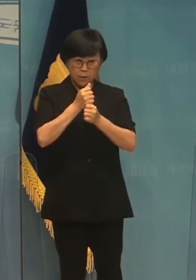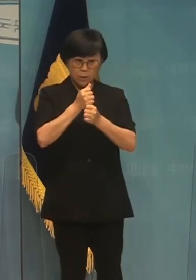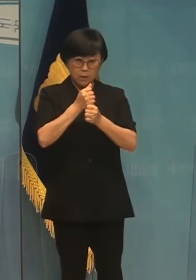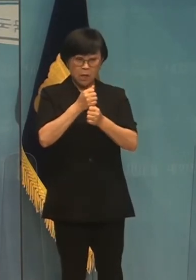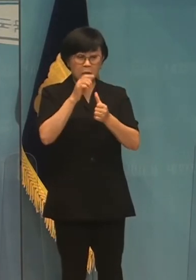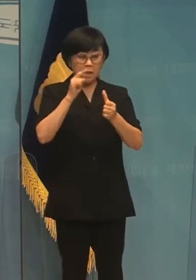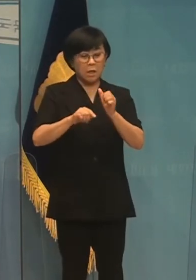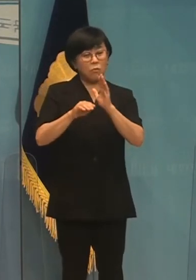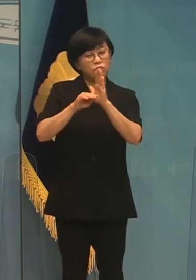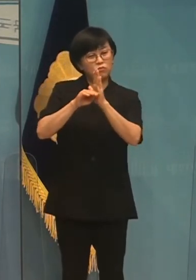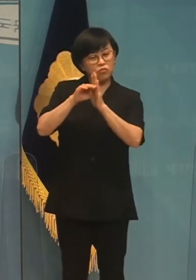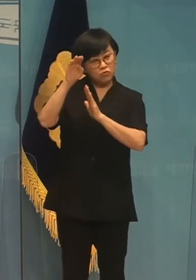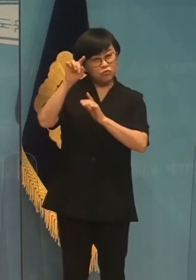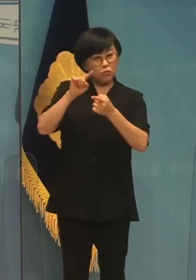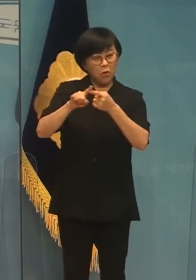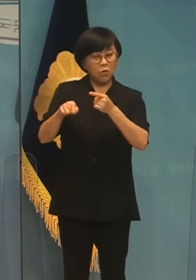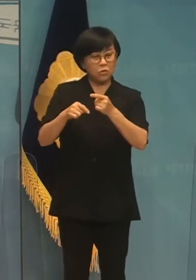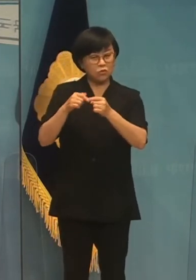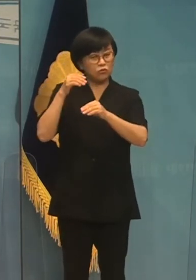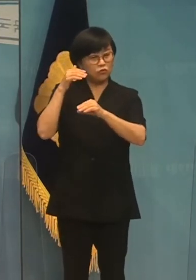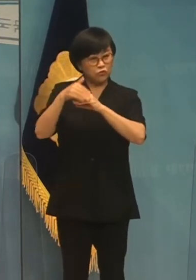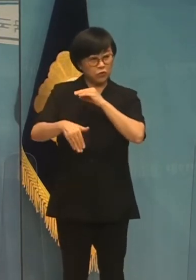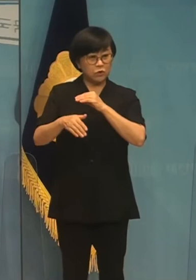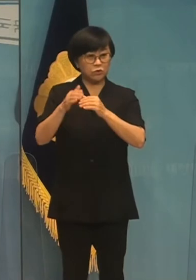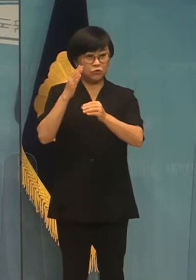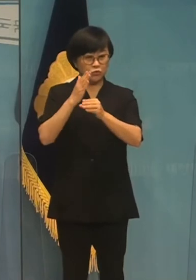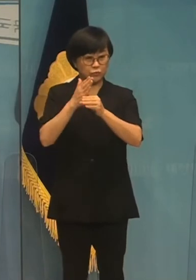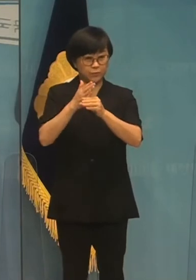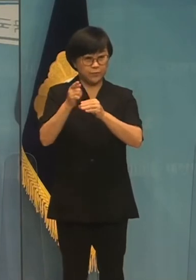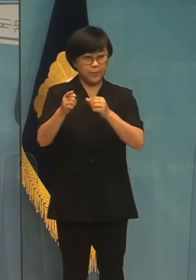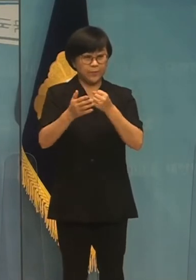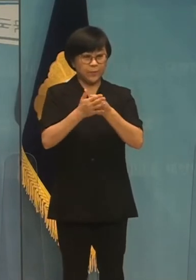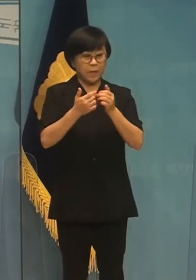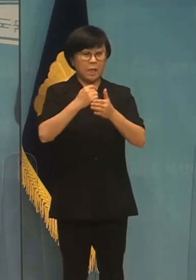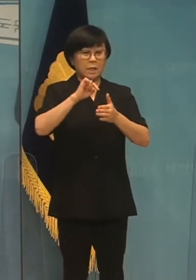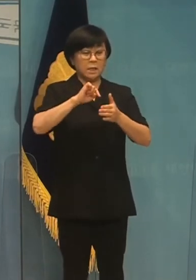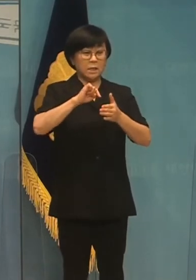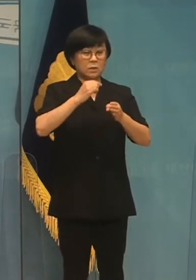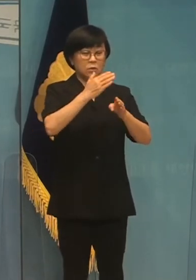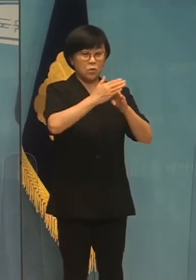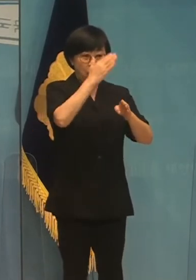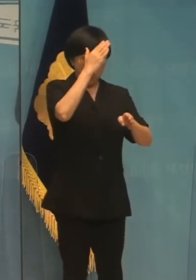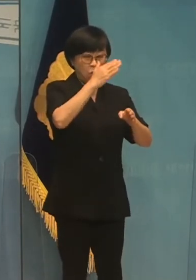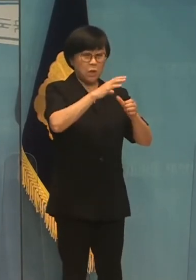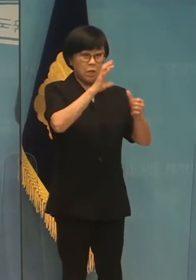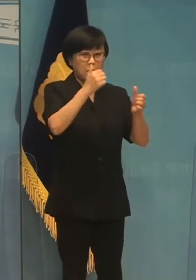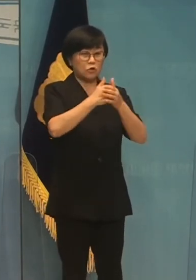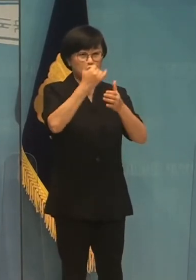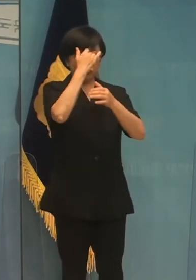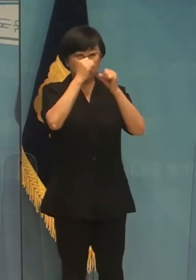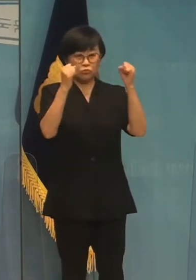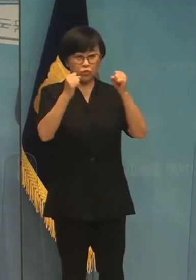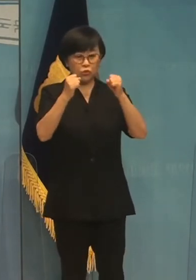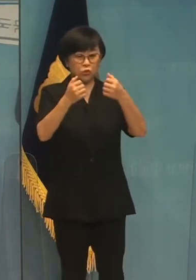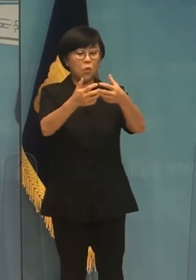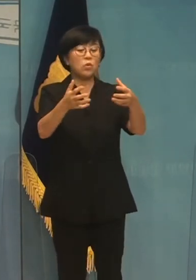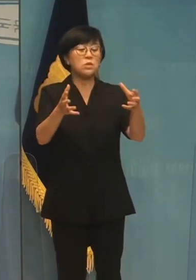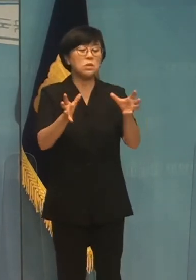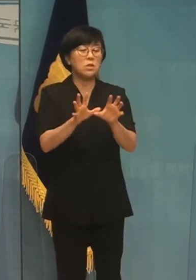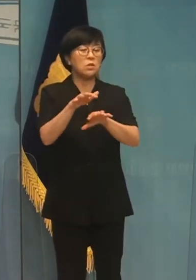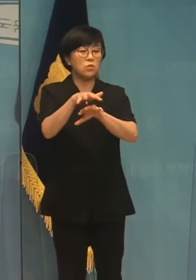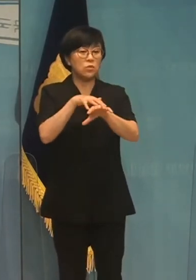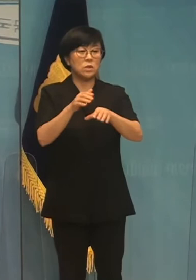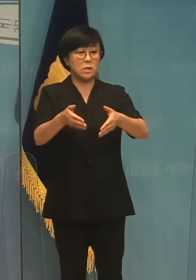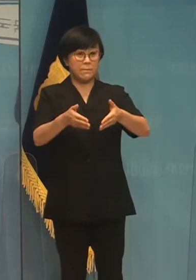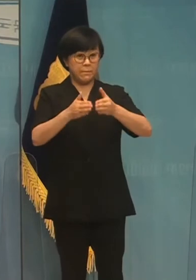전형적인 종북 주사파 조직입니다. 이들은 자주통일 충북동계라는 조직을